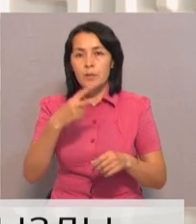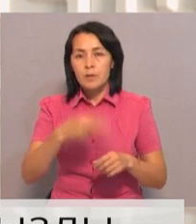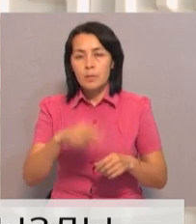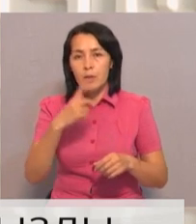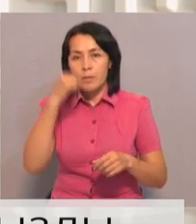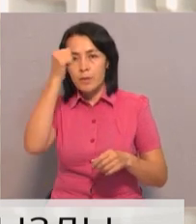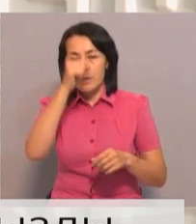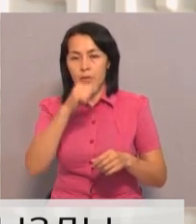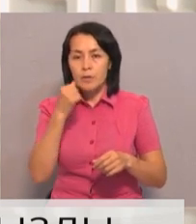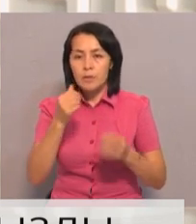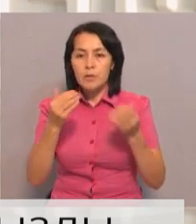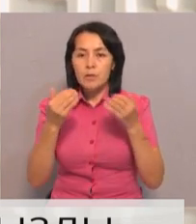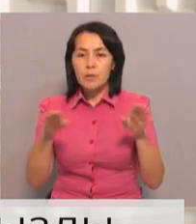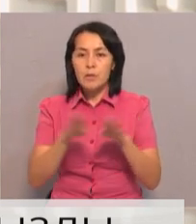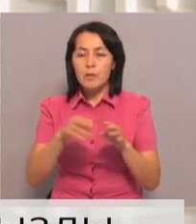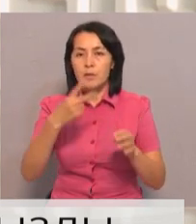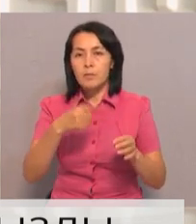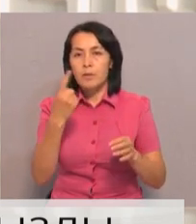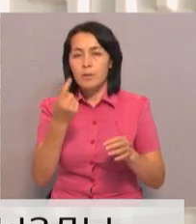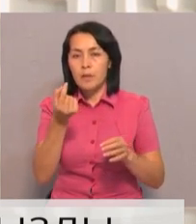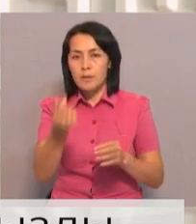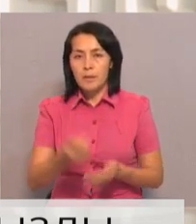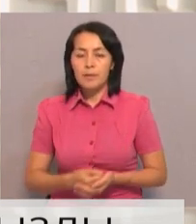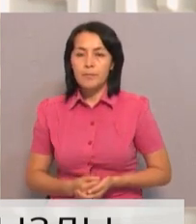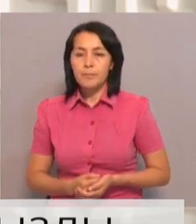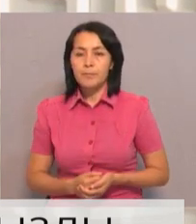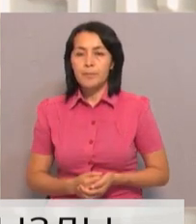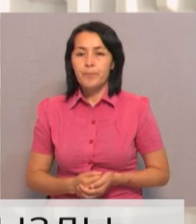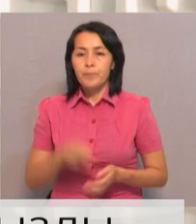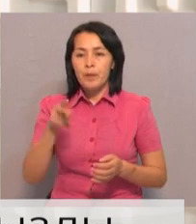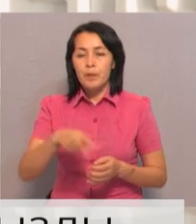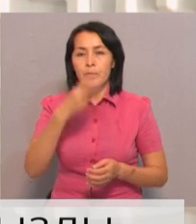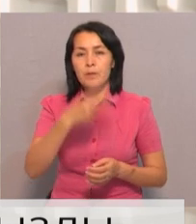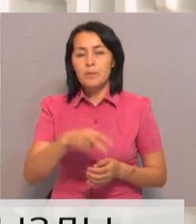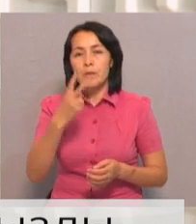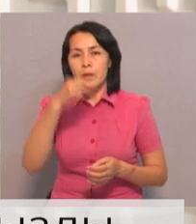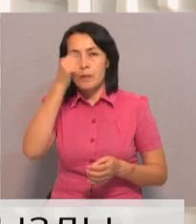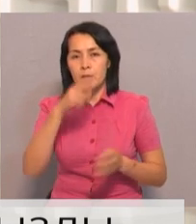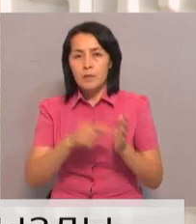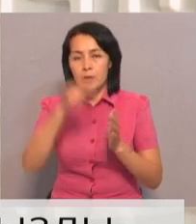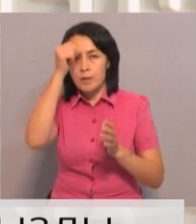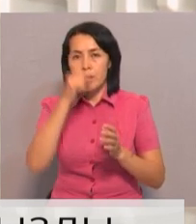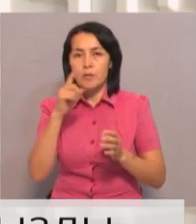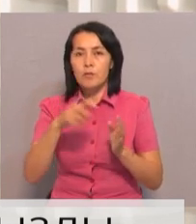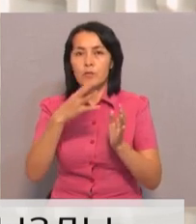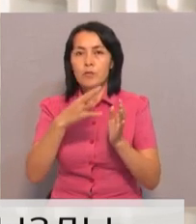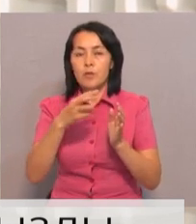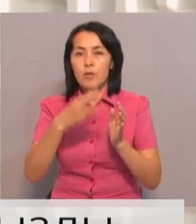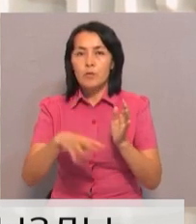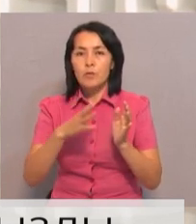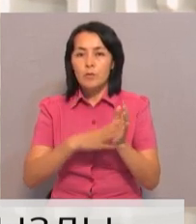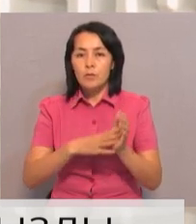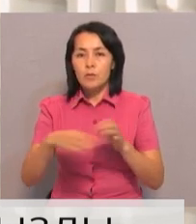2021 жылмен салыстырғанда 21-ге азайған. Ал 2023 жылдың 7 айында 139 қылмыс орын алып